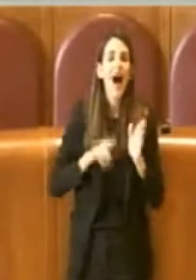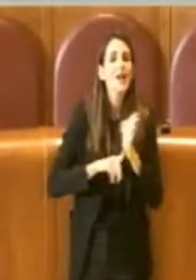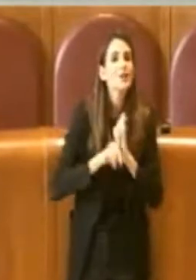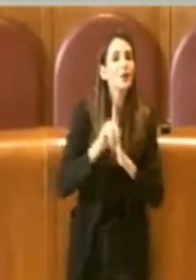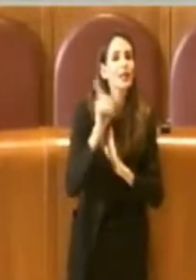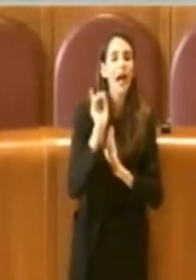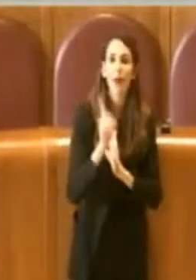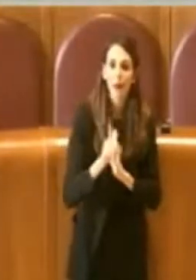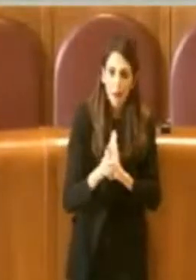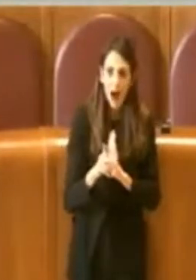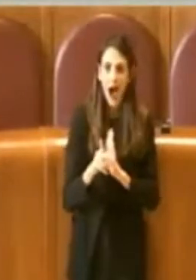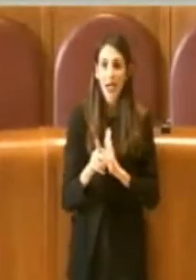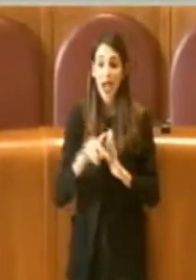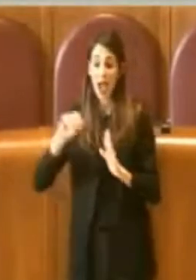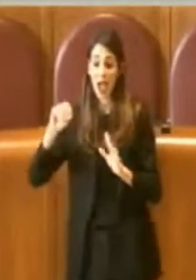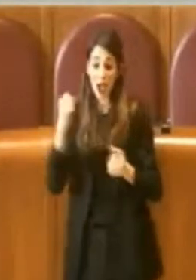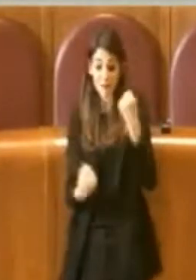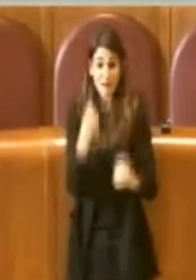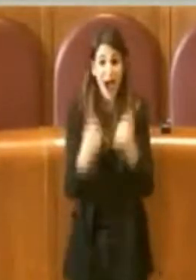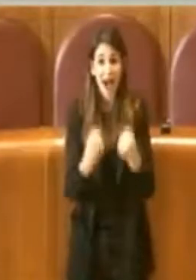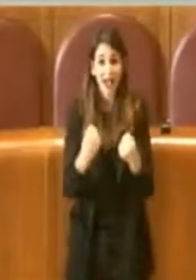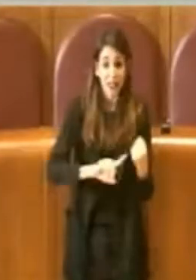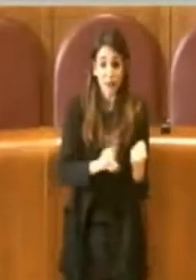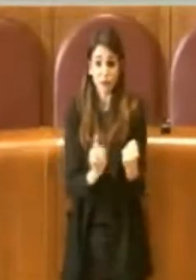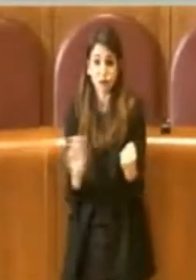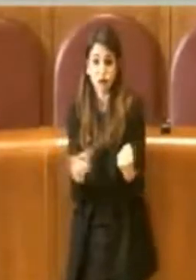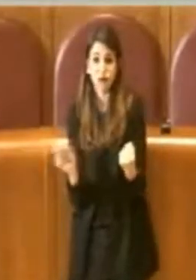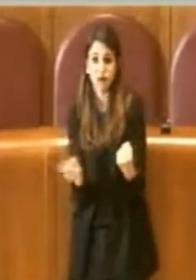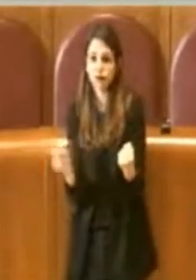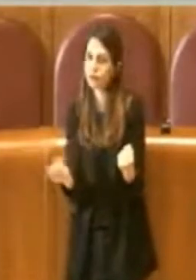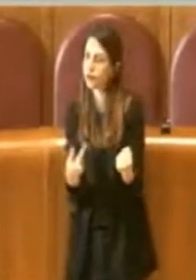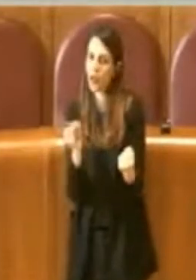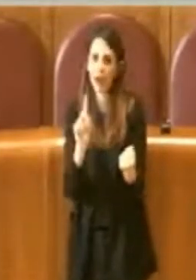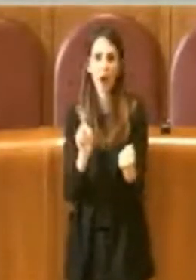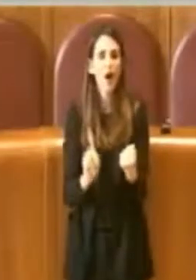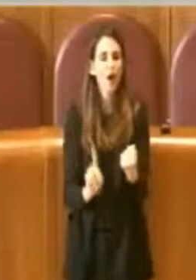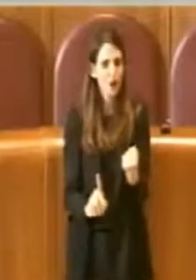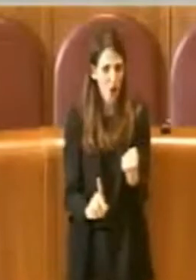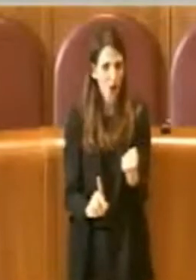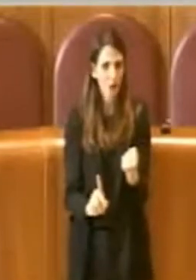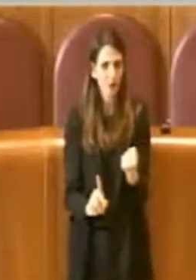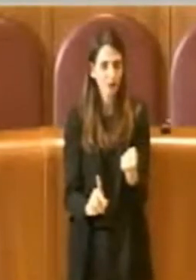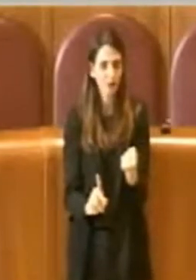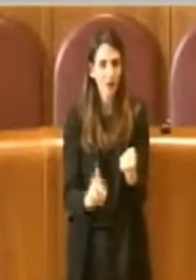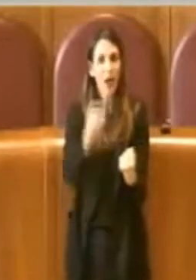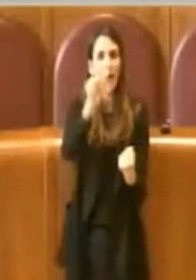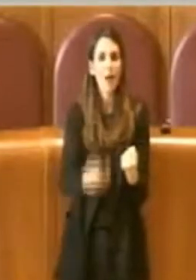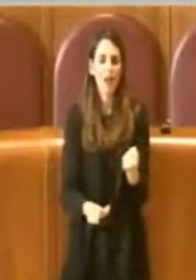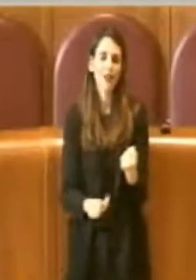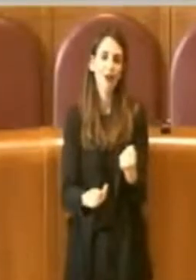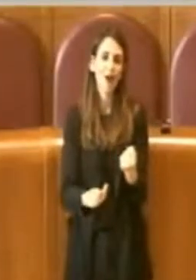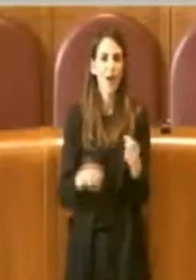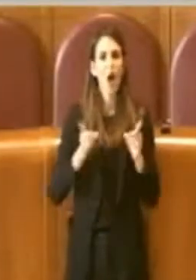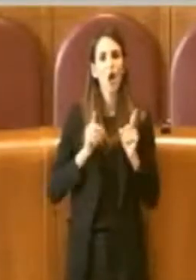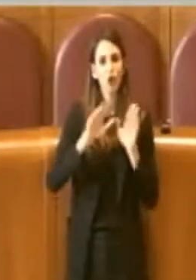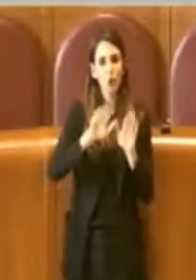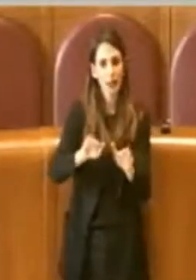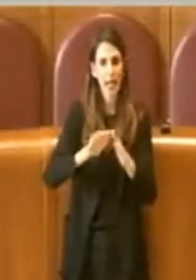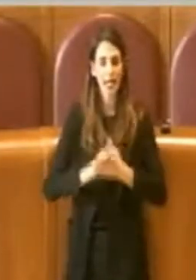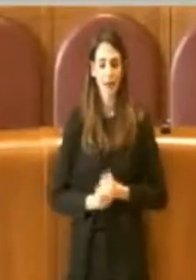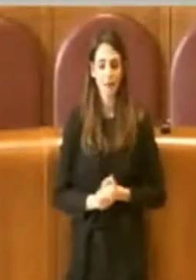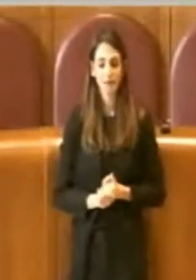e quindi le occasioni potenziali di conflitto tra pedone e automobile. Tutto questo, tutta questa